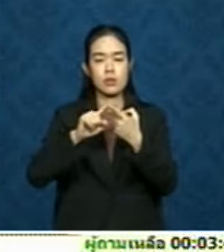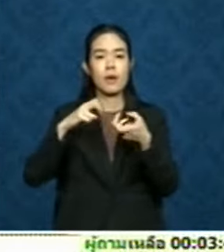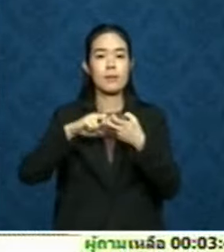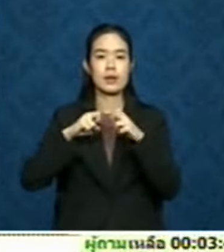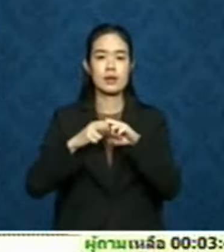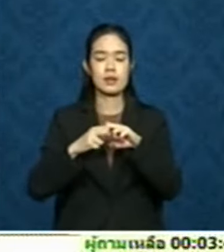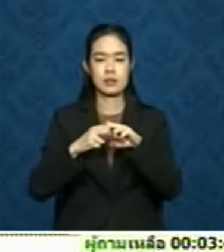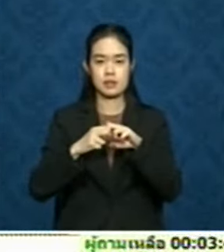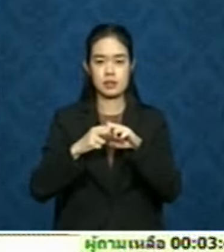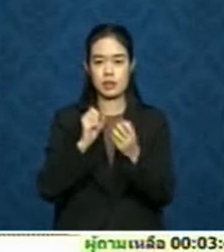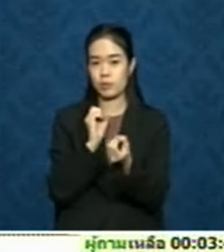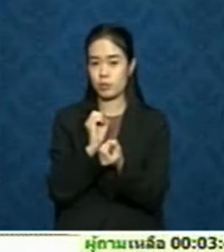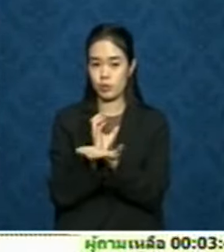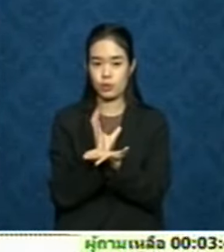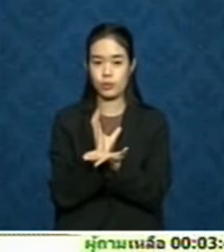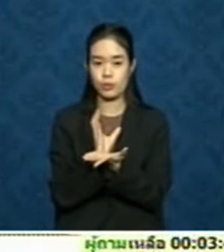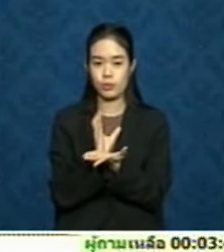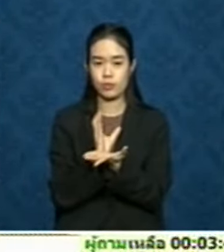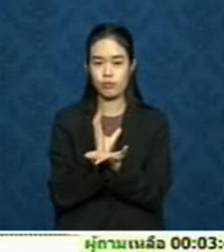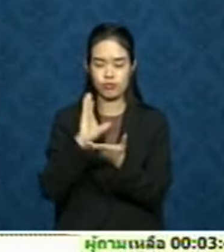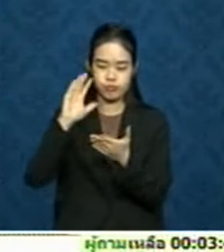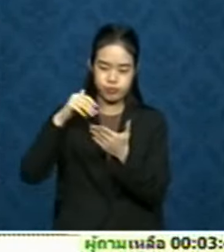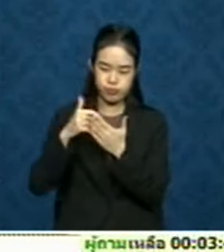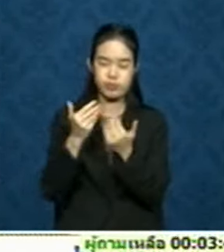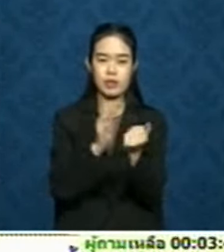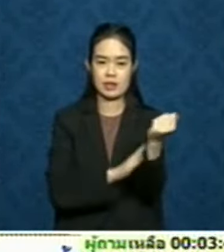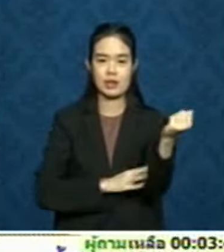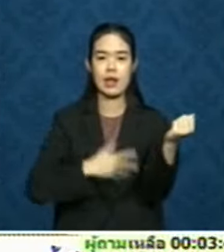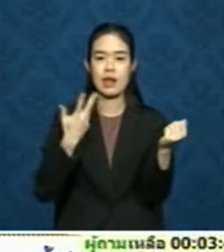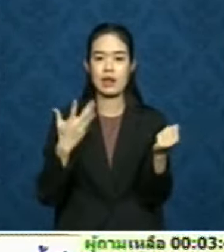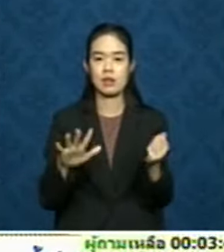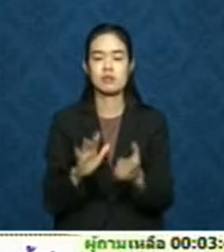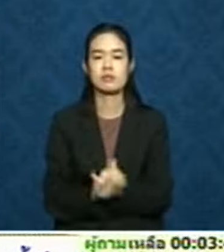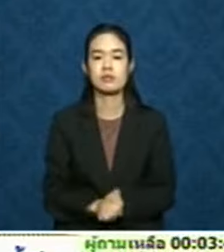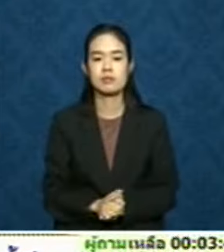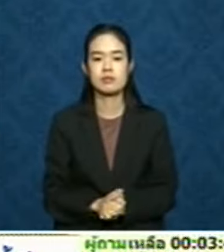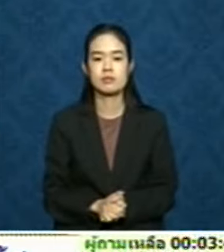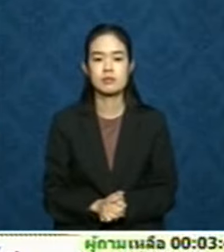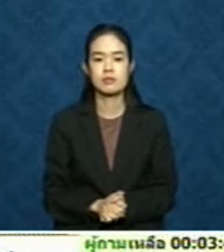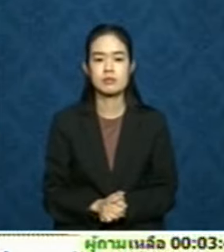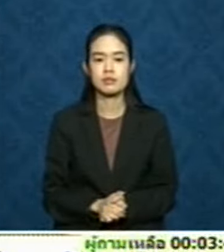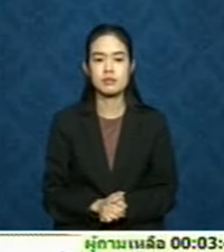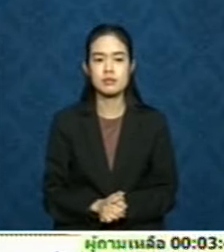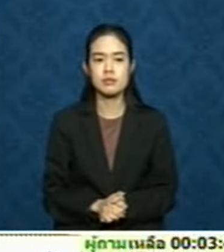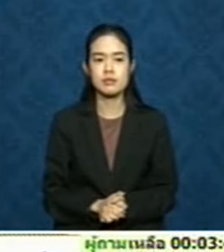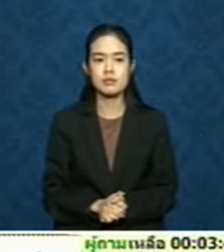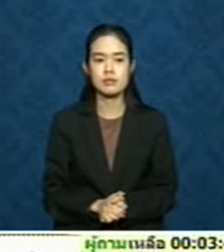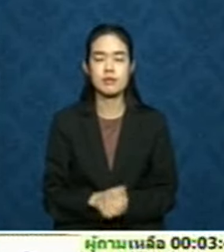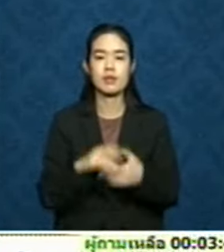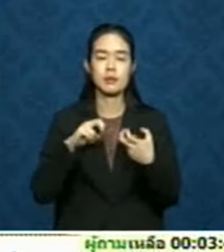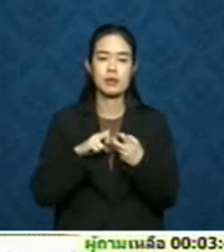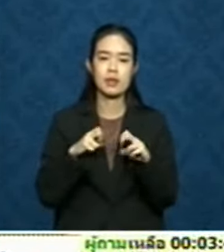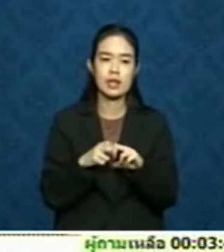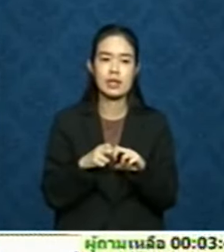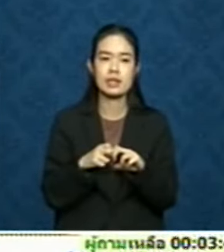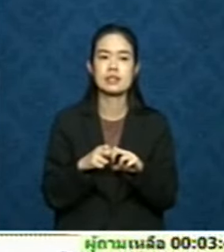าที่เกิดขึ้นที่เรื้อรังมานานมากแล้วนะครับซึ่งก็เกิดขึ้นมาจากเรื่องของปัญหา